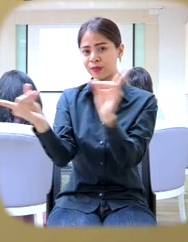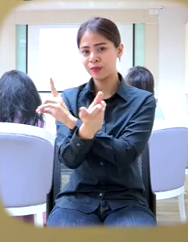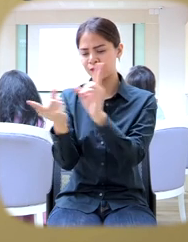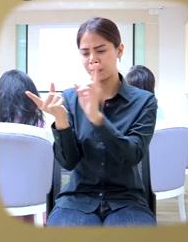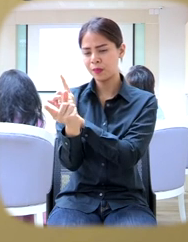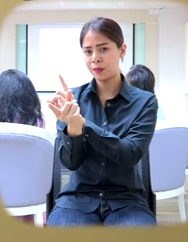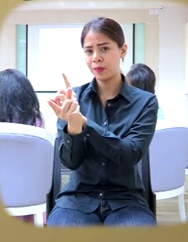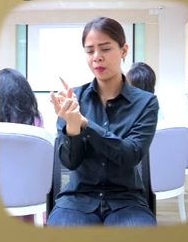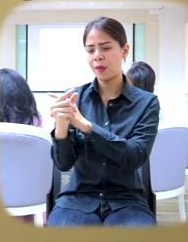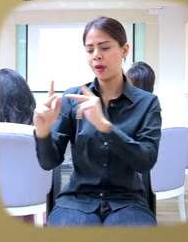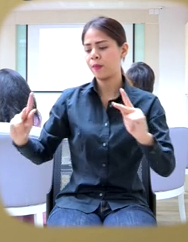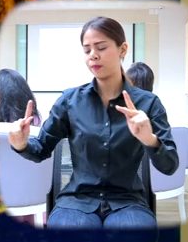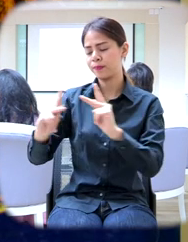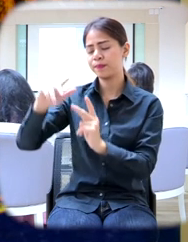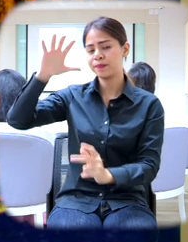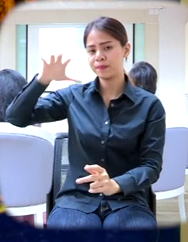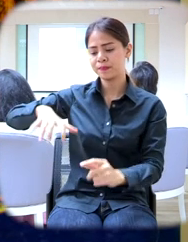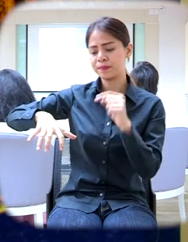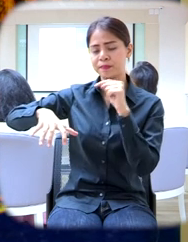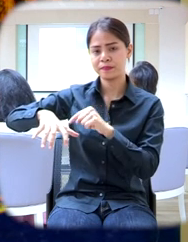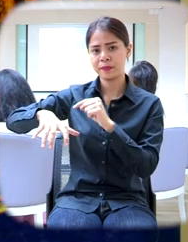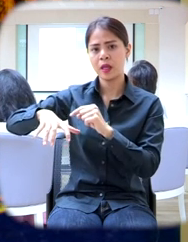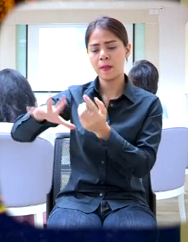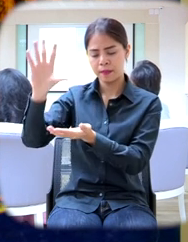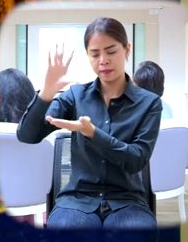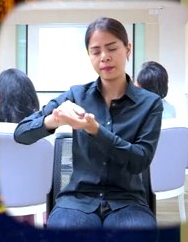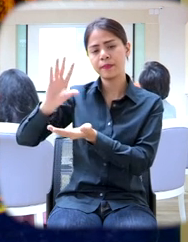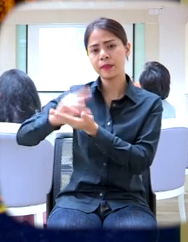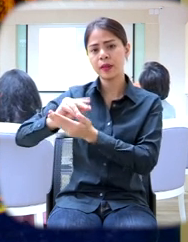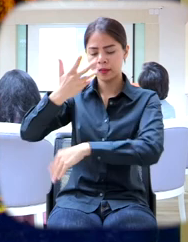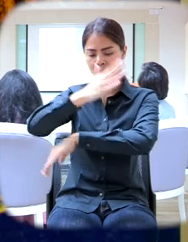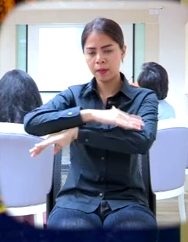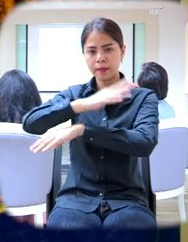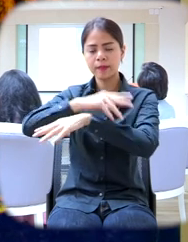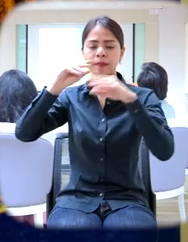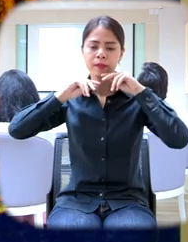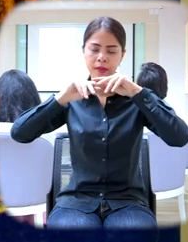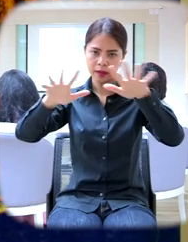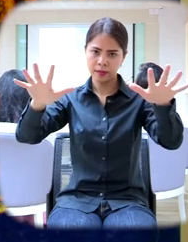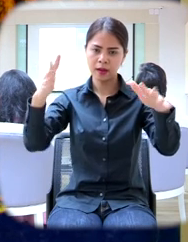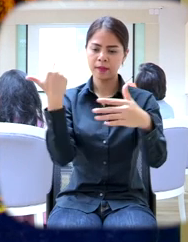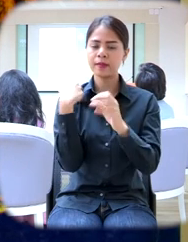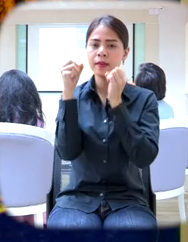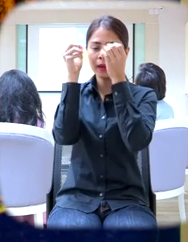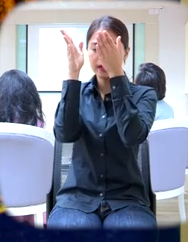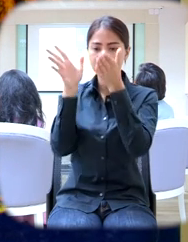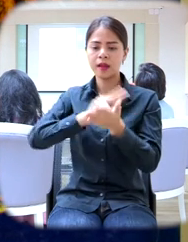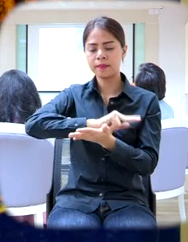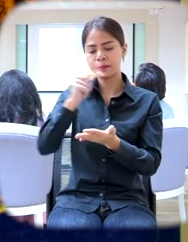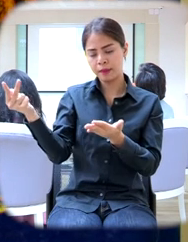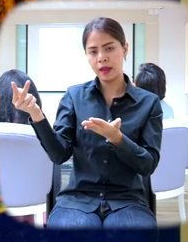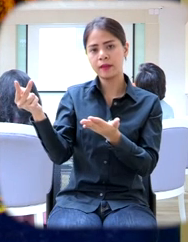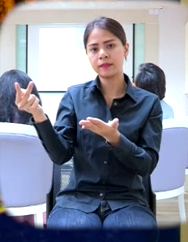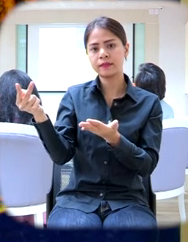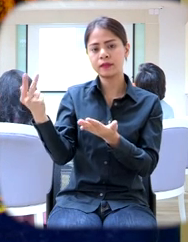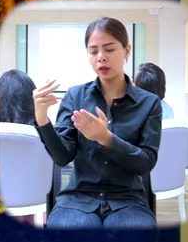พ์แล้วนะครับตอนนั้นอาจารย์แย้มนะฮะจะเป็นผู้แปลนะครับแล้วก็ต่อม